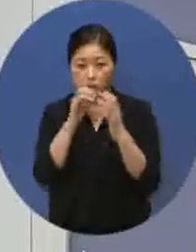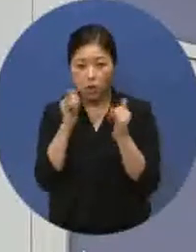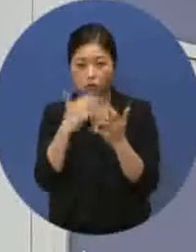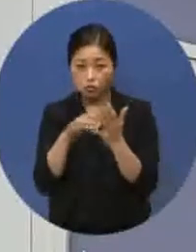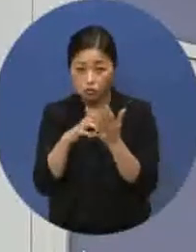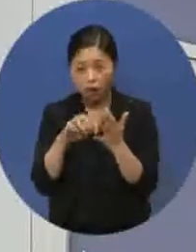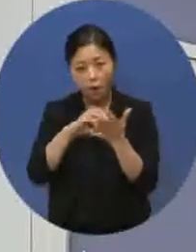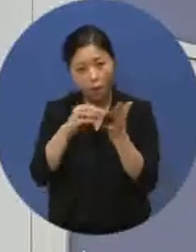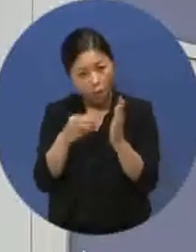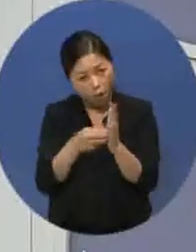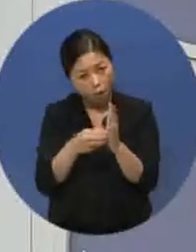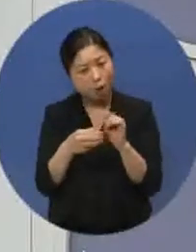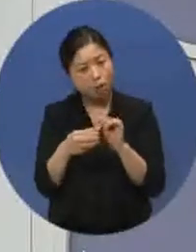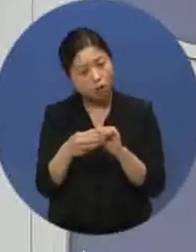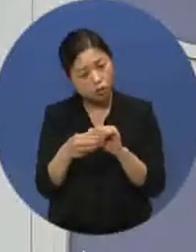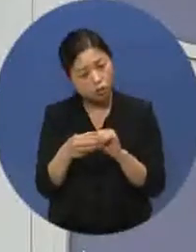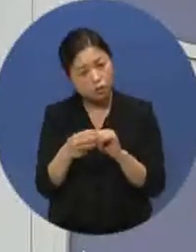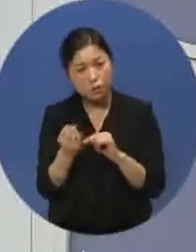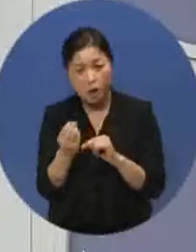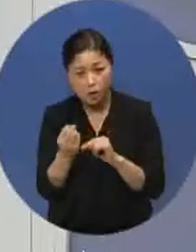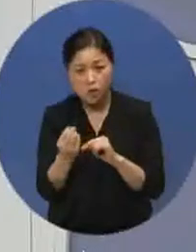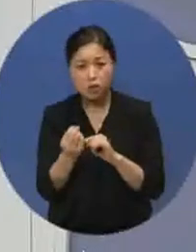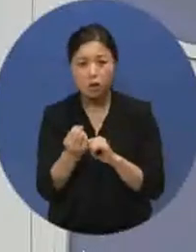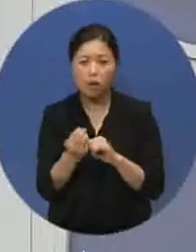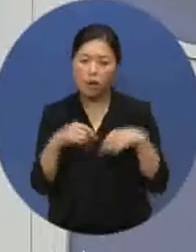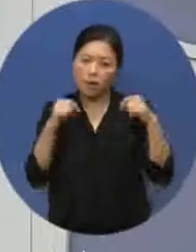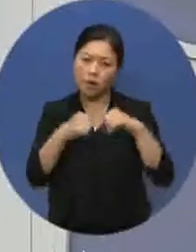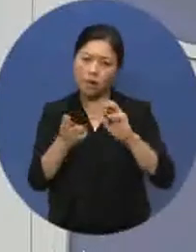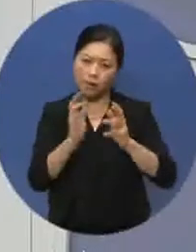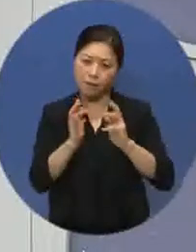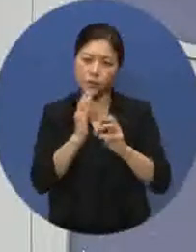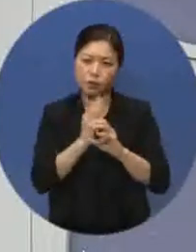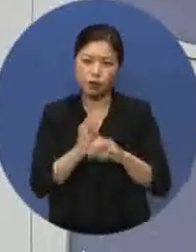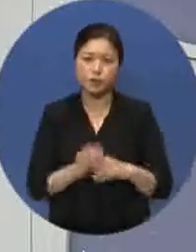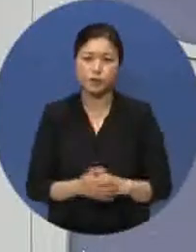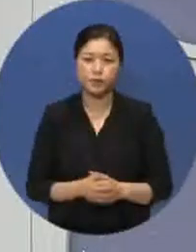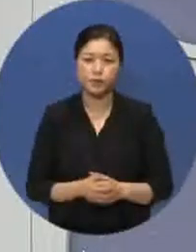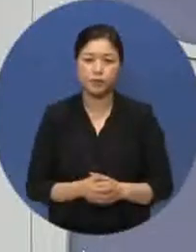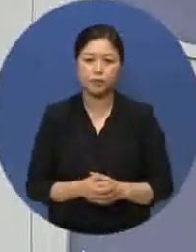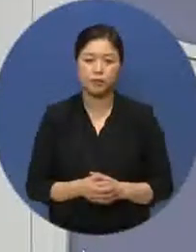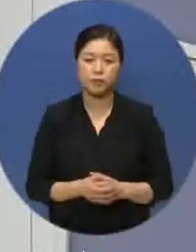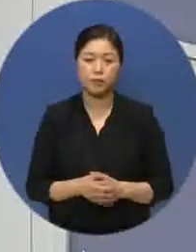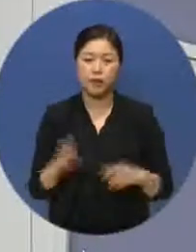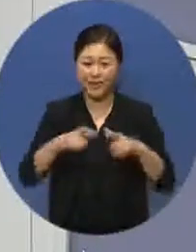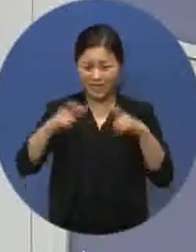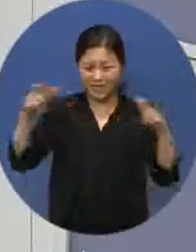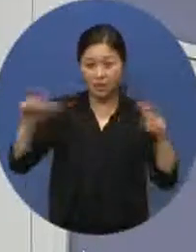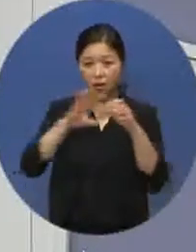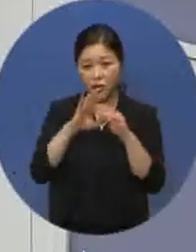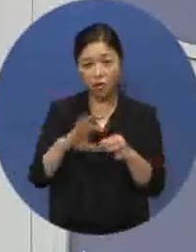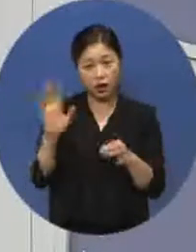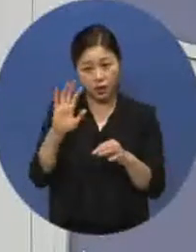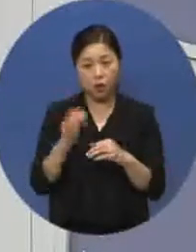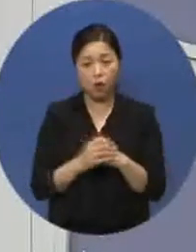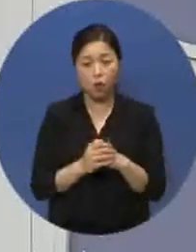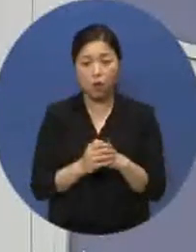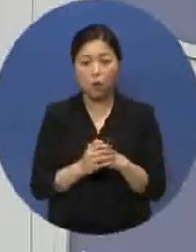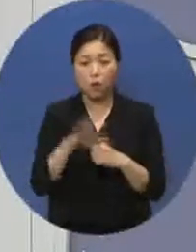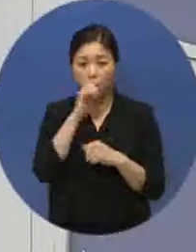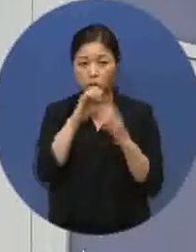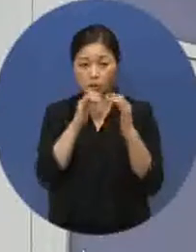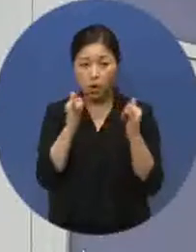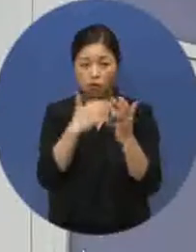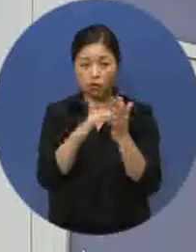얼마가 적정한지에 대해서 계속 논의가 되고 있는데 저는 무작정적인 증원보다는 그렇다고 뭐 변호사